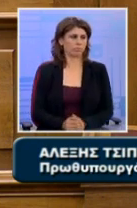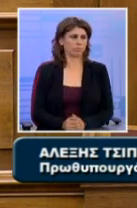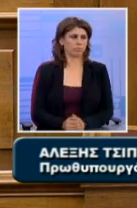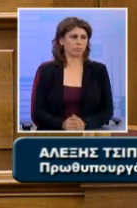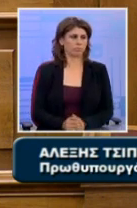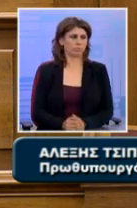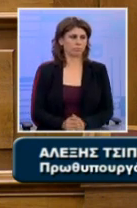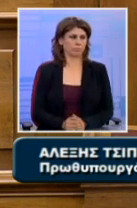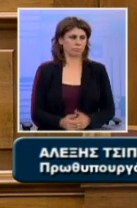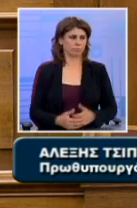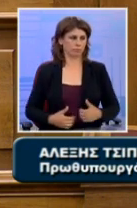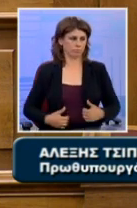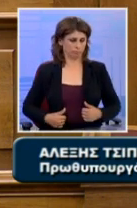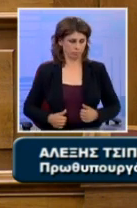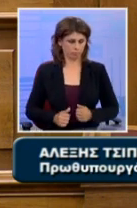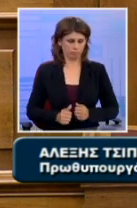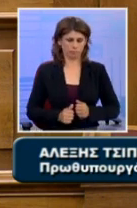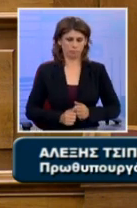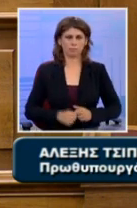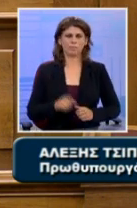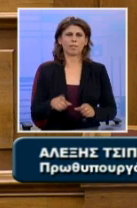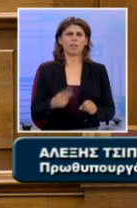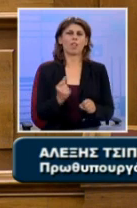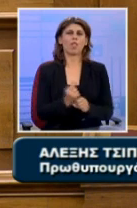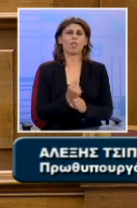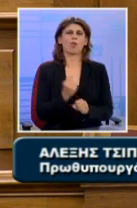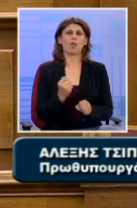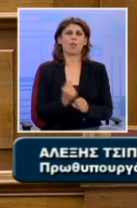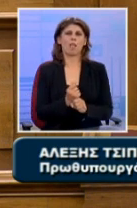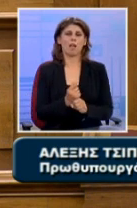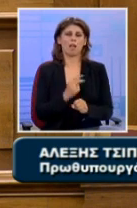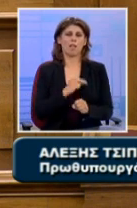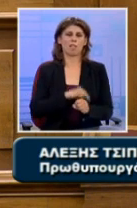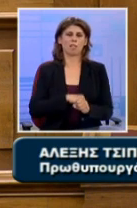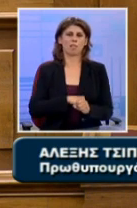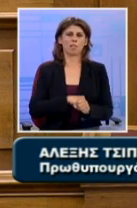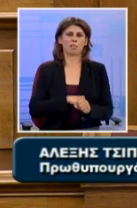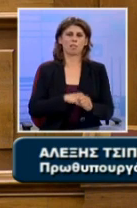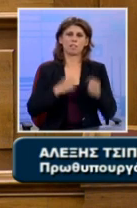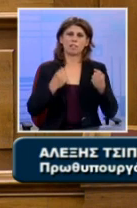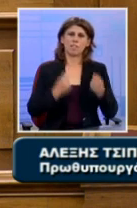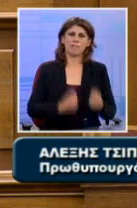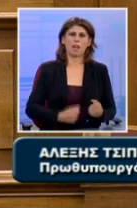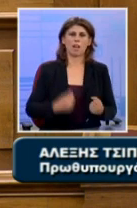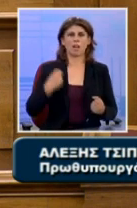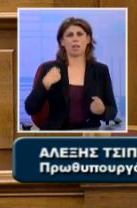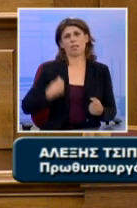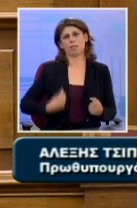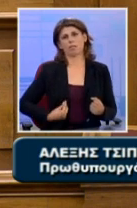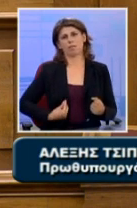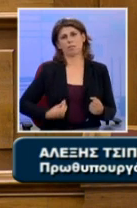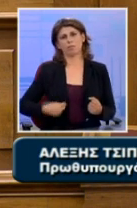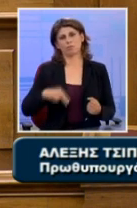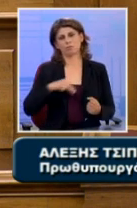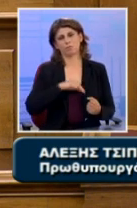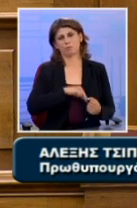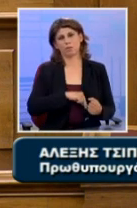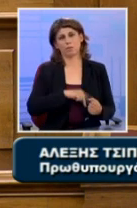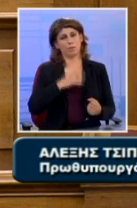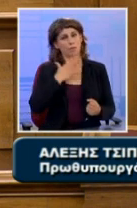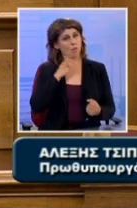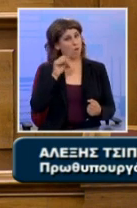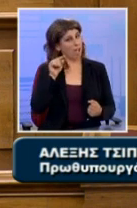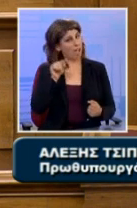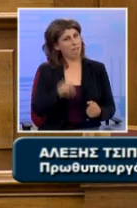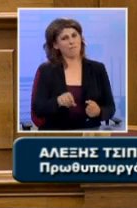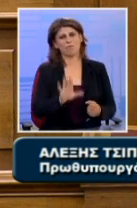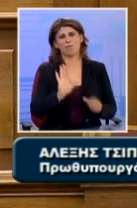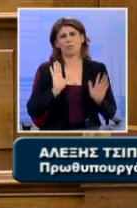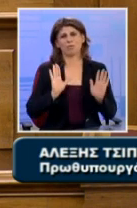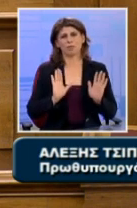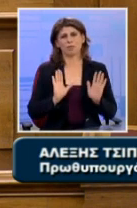Ήταν μια μπίζνα σε βάρος του δημόσιου συμφέροντος. Γιατί αυτό ήταν.